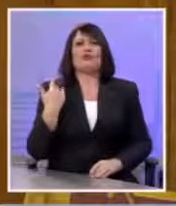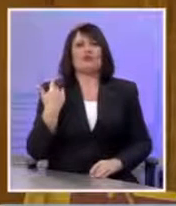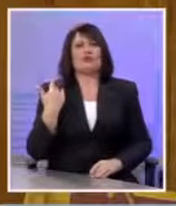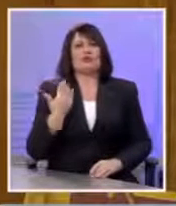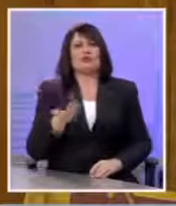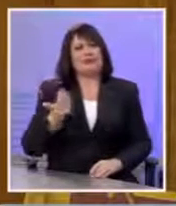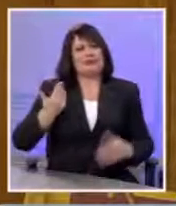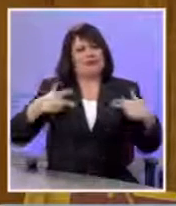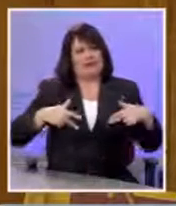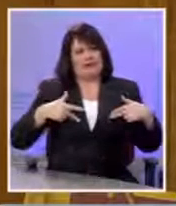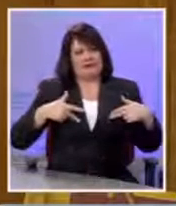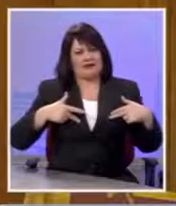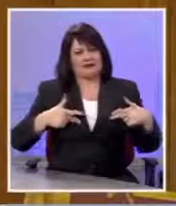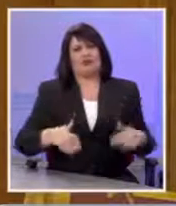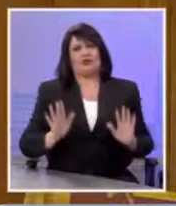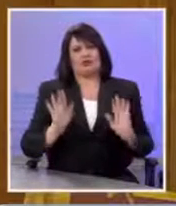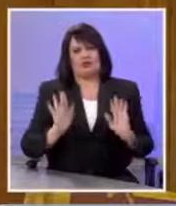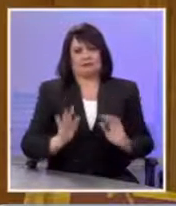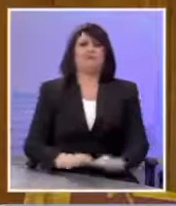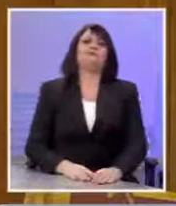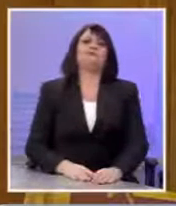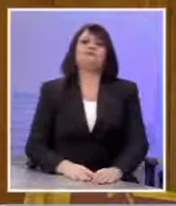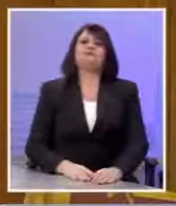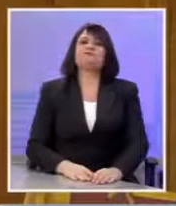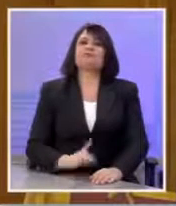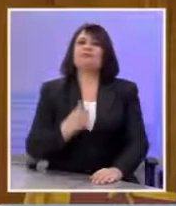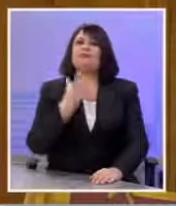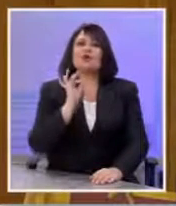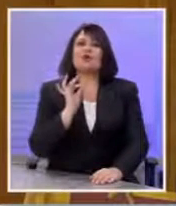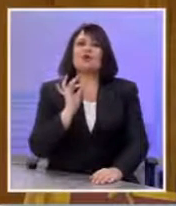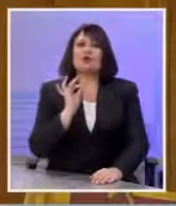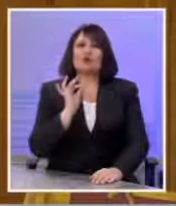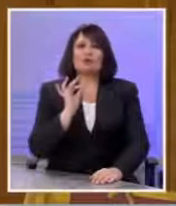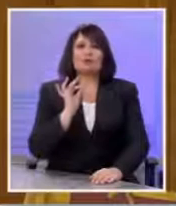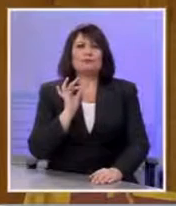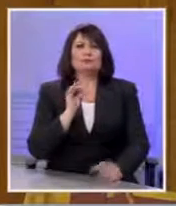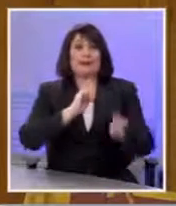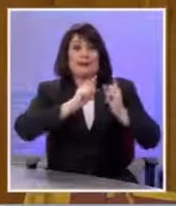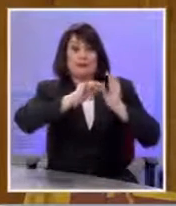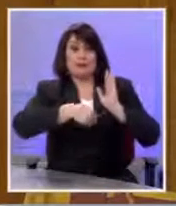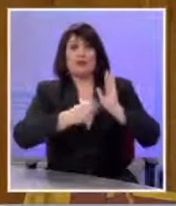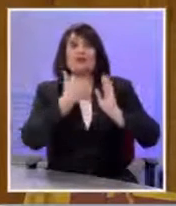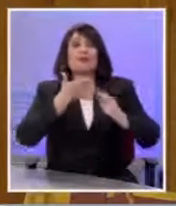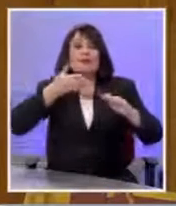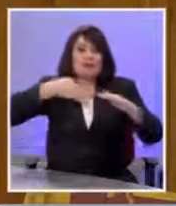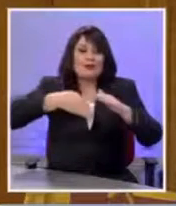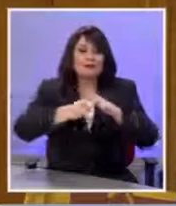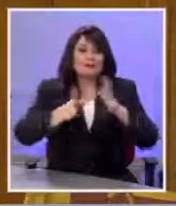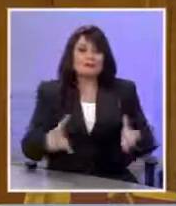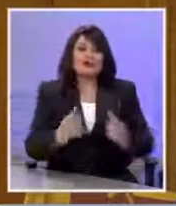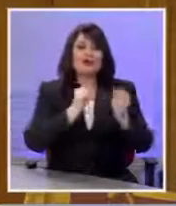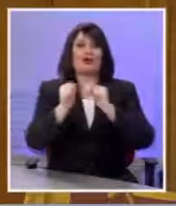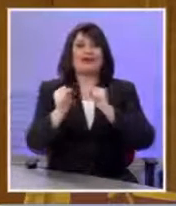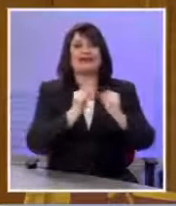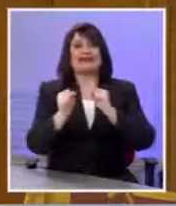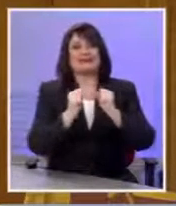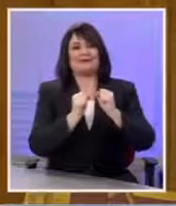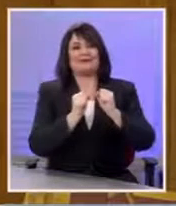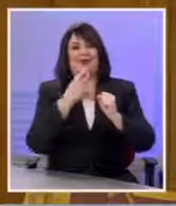τώρα κυβερνήσεις. Και δεν είναι διότι τα μνημόνια δεν μπορούν να μας βγάλουν από την κρίση. Διότι η κρίση που